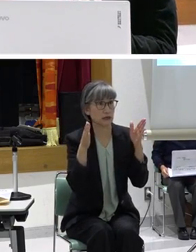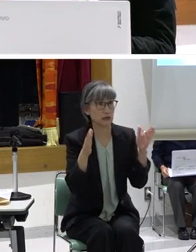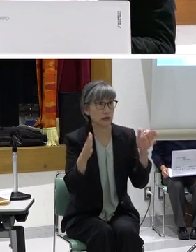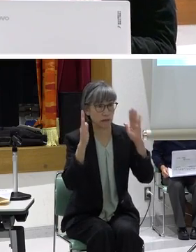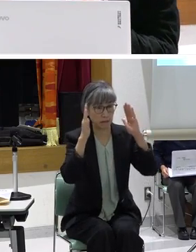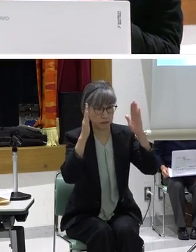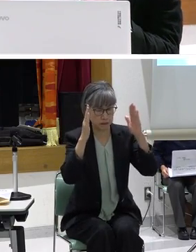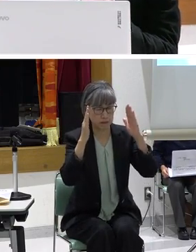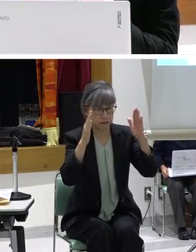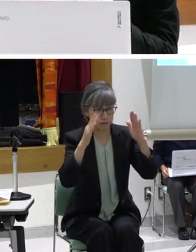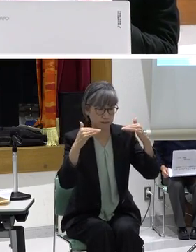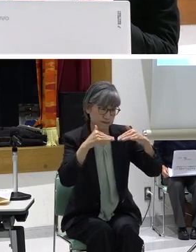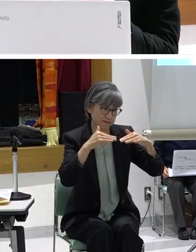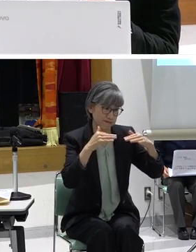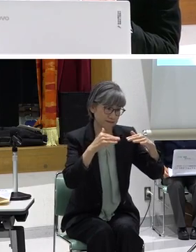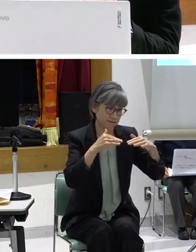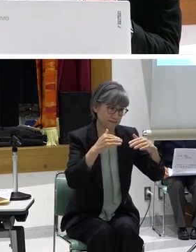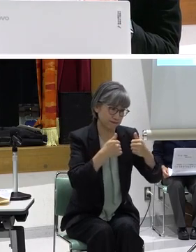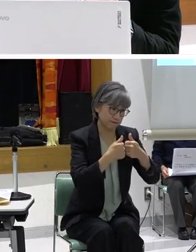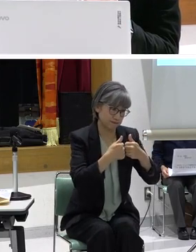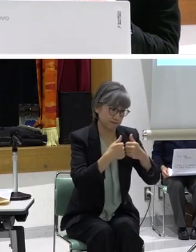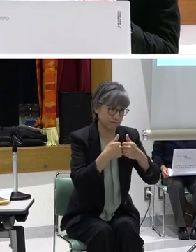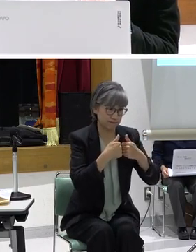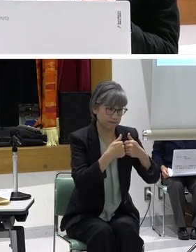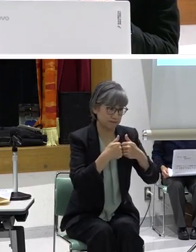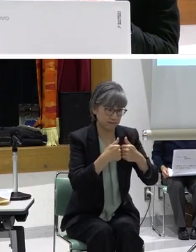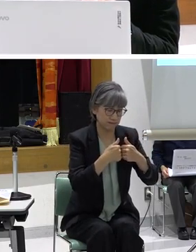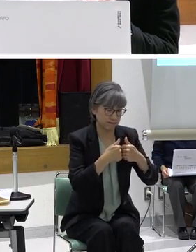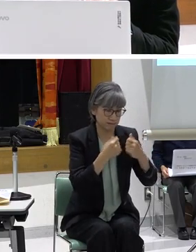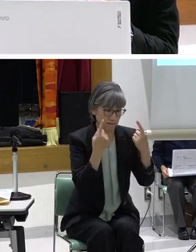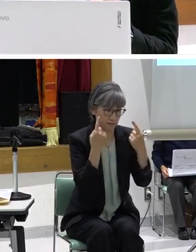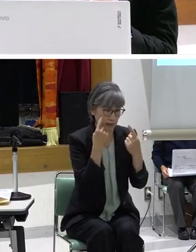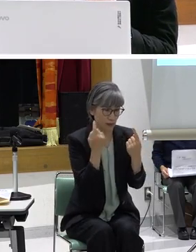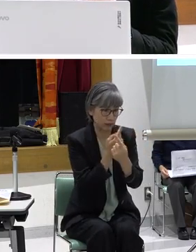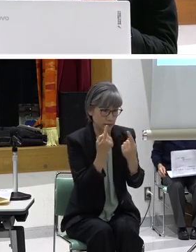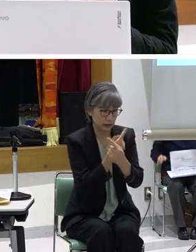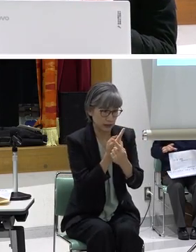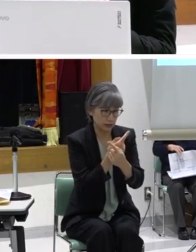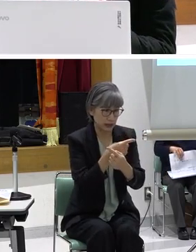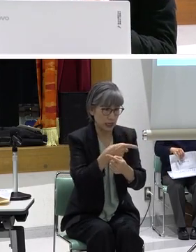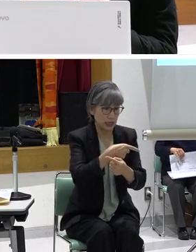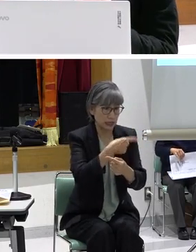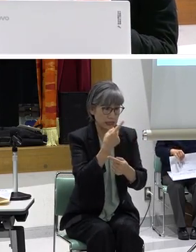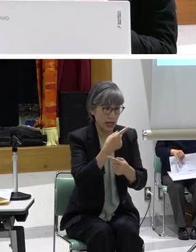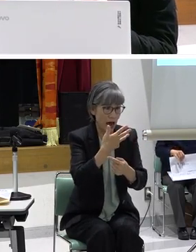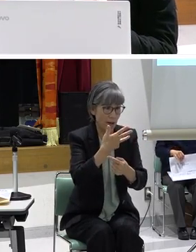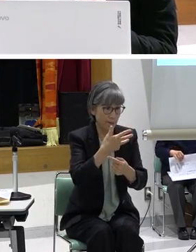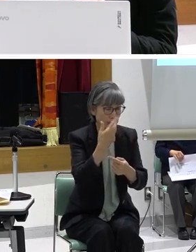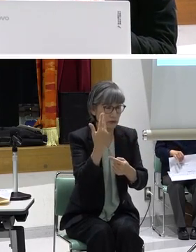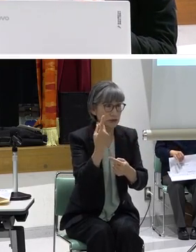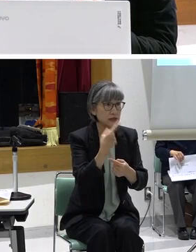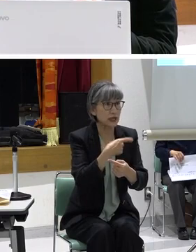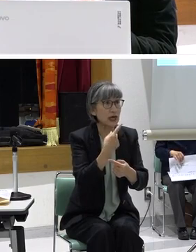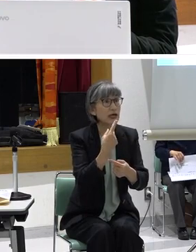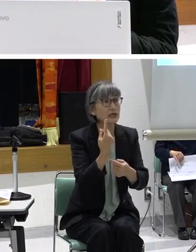な必死で頑張りまして、1800項目も意見が委員から出されました